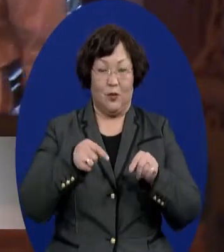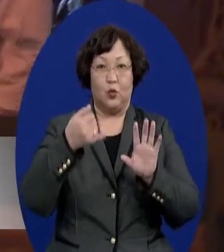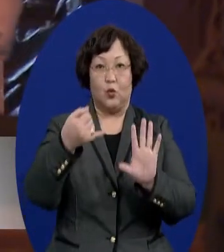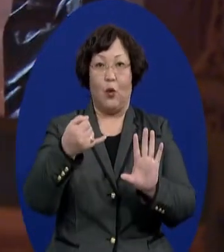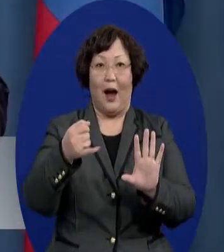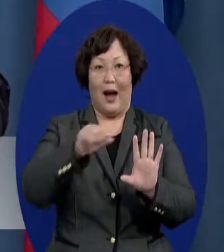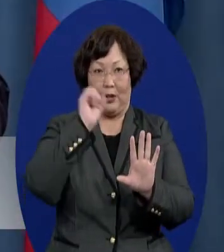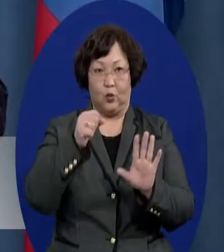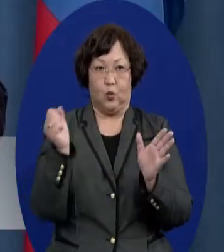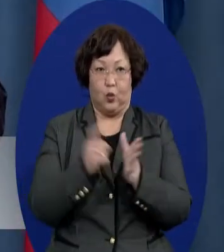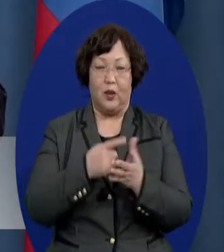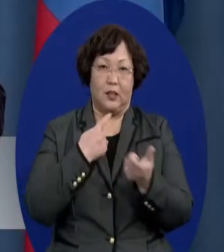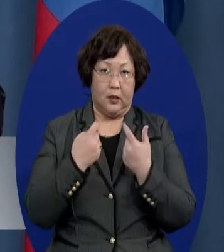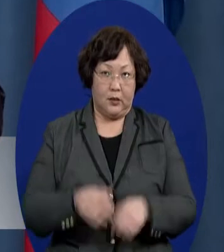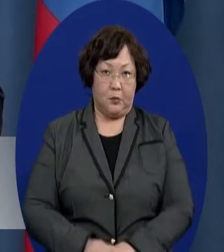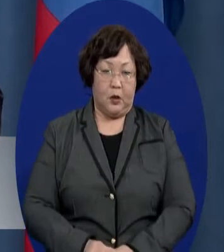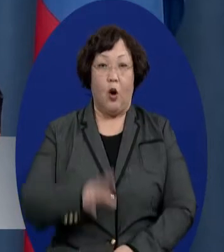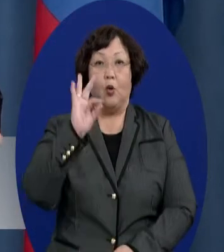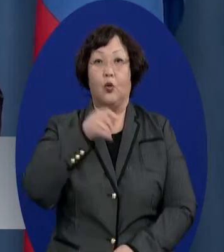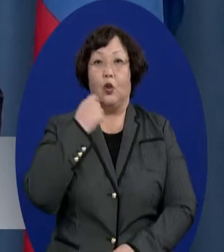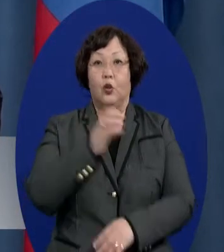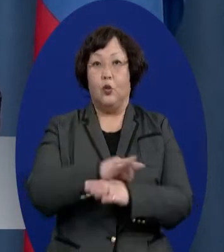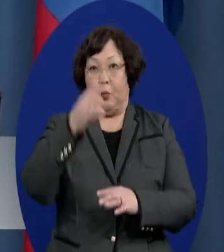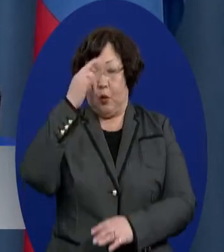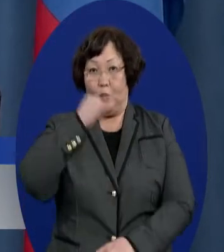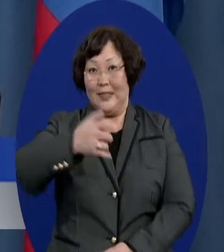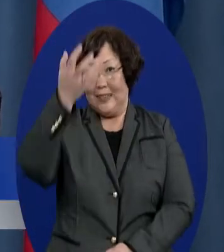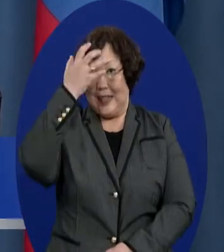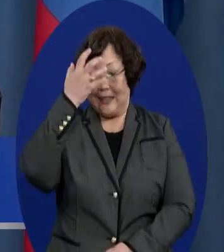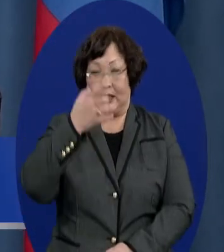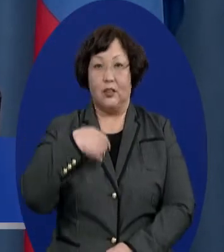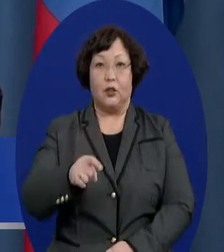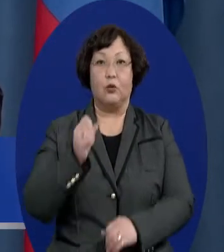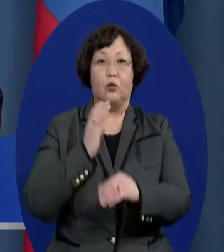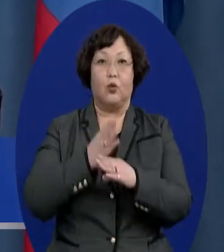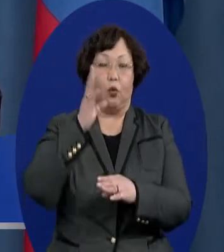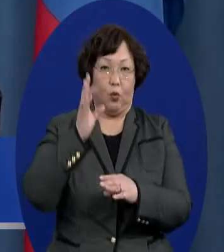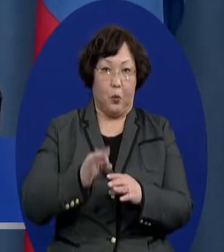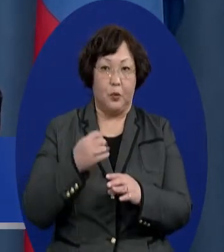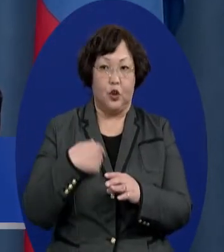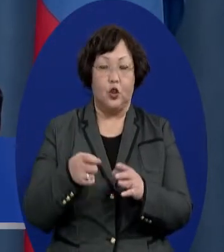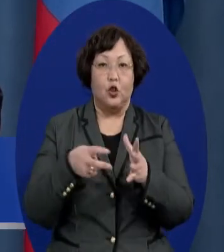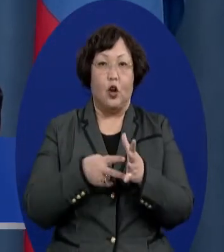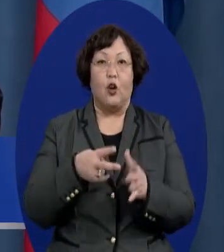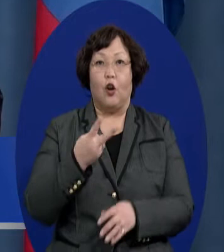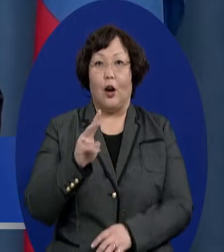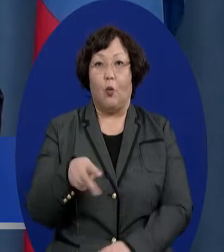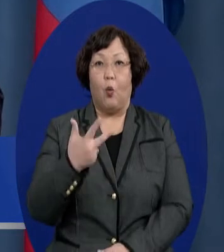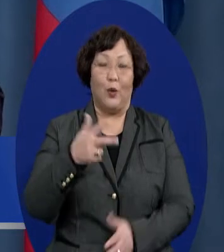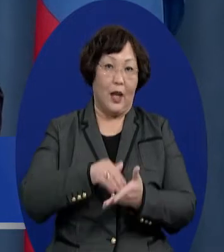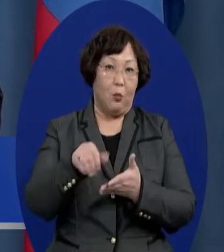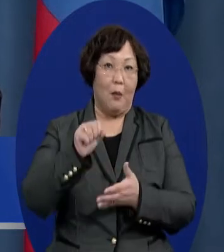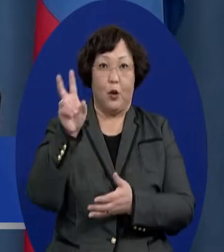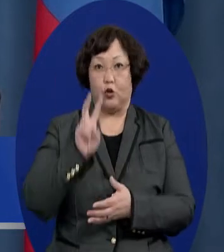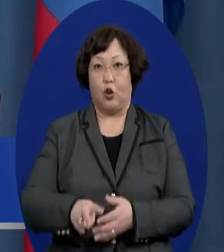асуудлыг хөндсөн байна. Оюутгын төслийн Монголын засгийн газрын эзэмшлийн хувьд ногдох нийт 2.3 тэрбум Америк долларын